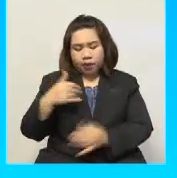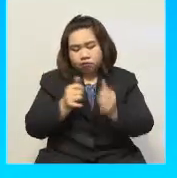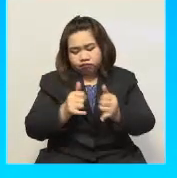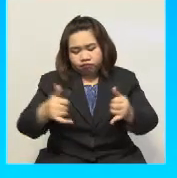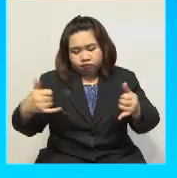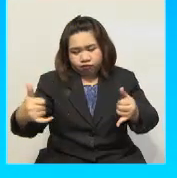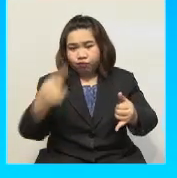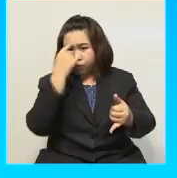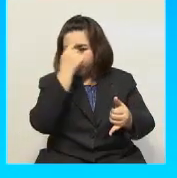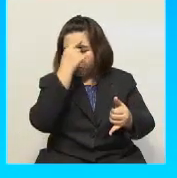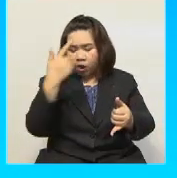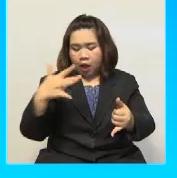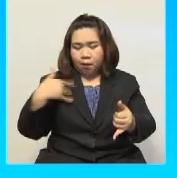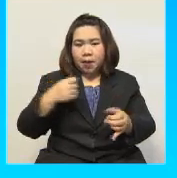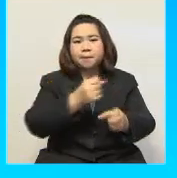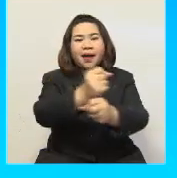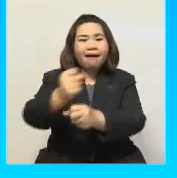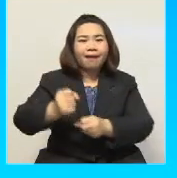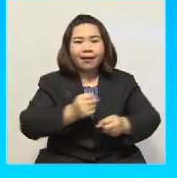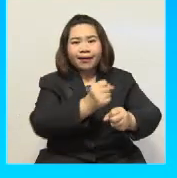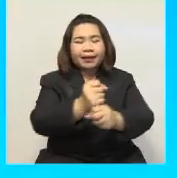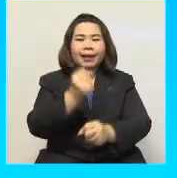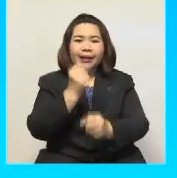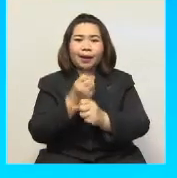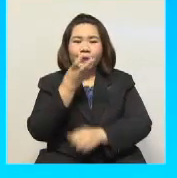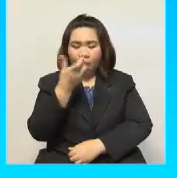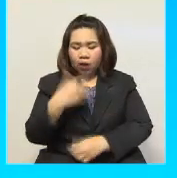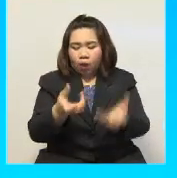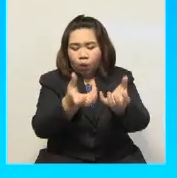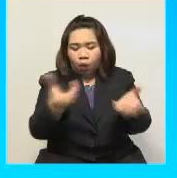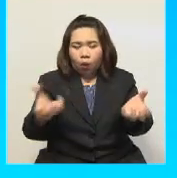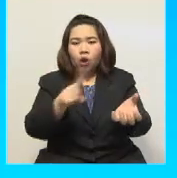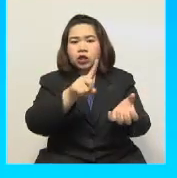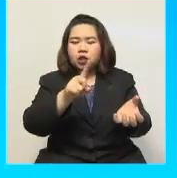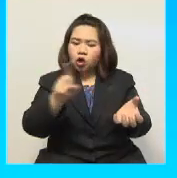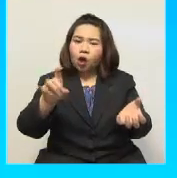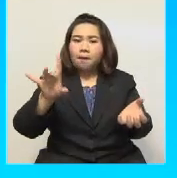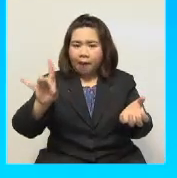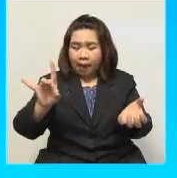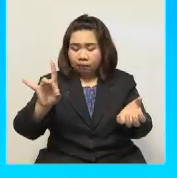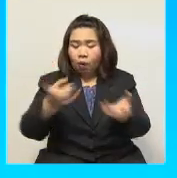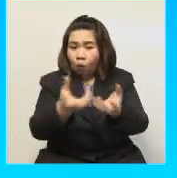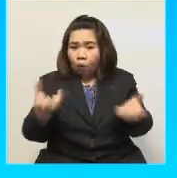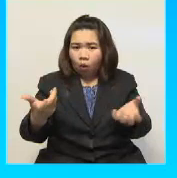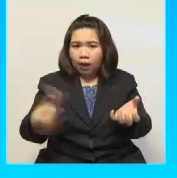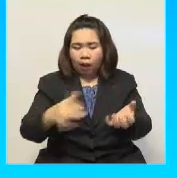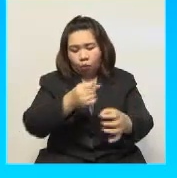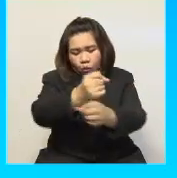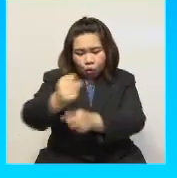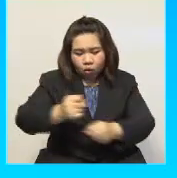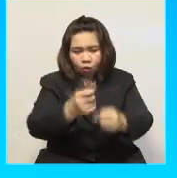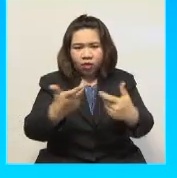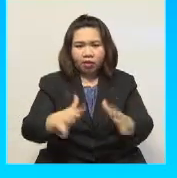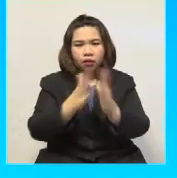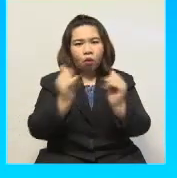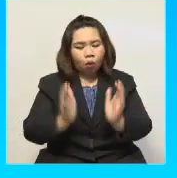นำมาผสมน้ำกวนข้าวทิพย์ประกอบด้วยอาหาร108อย่างแล้วก็จะนำไปมอบให้แก่แต่ละคุ้มวัดค่ะในเขตเทศบาลเมือง